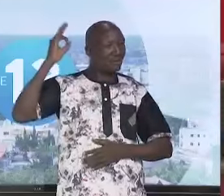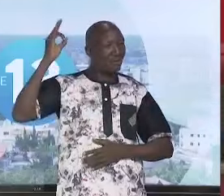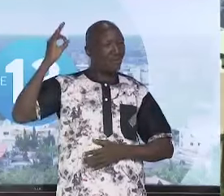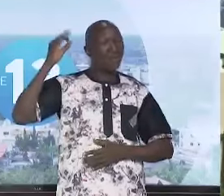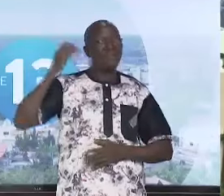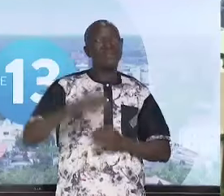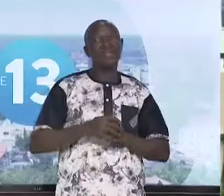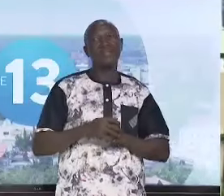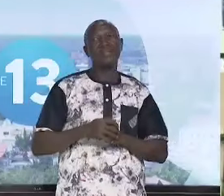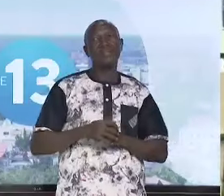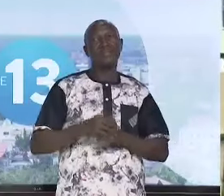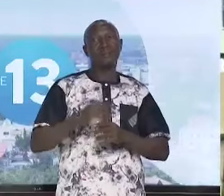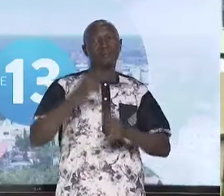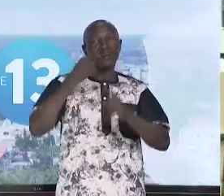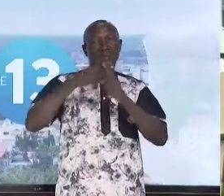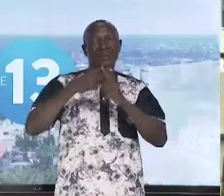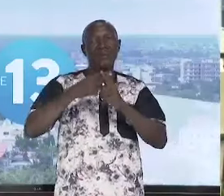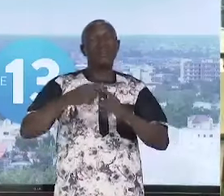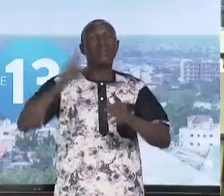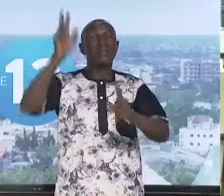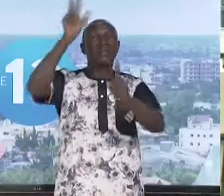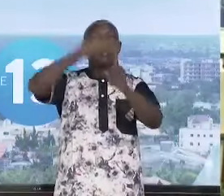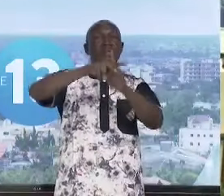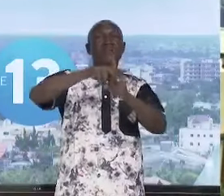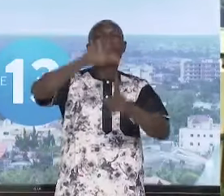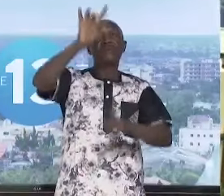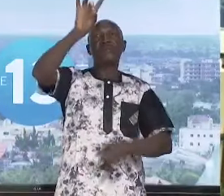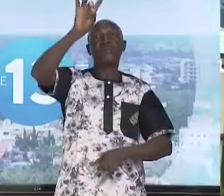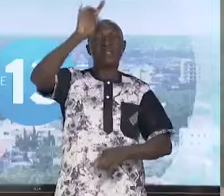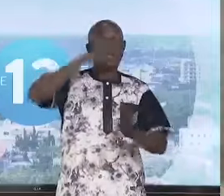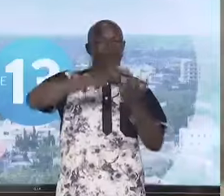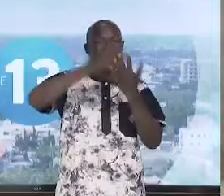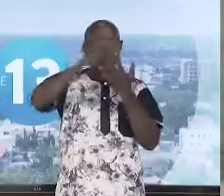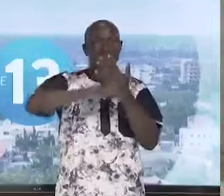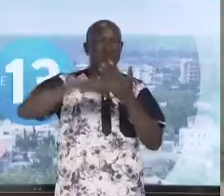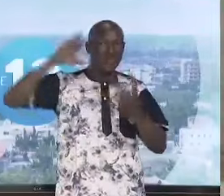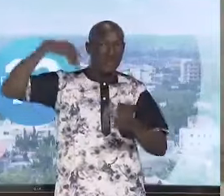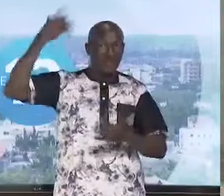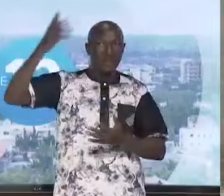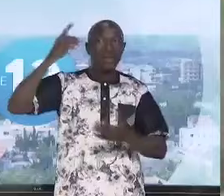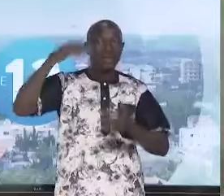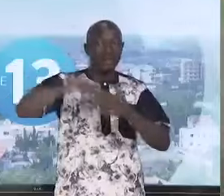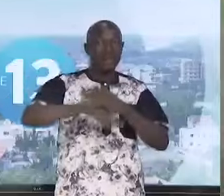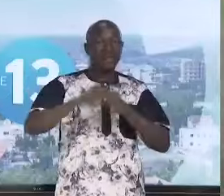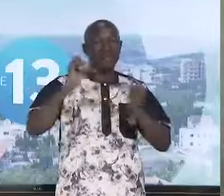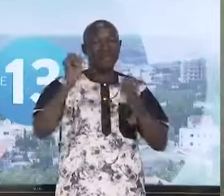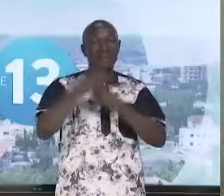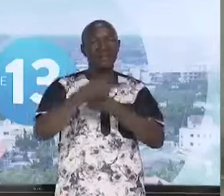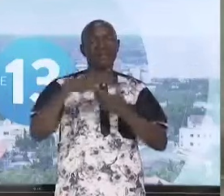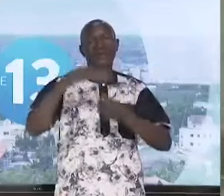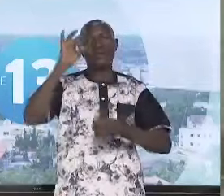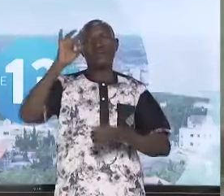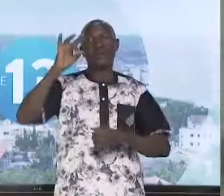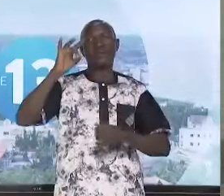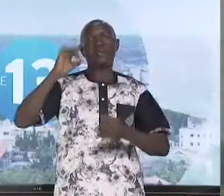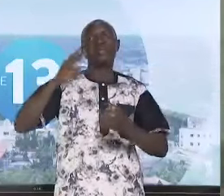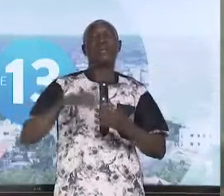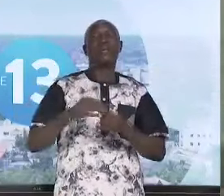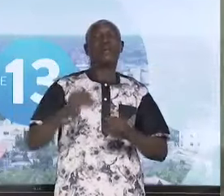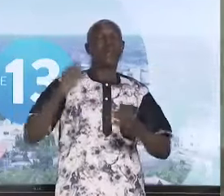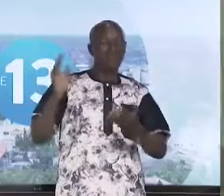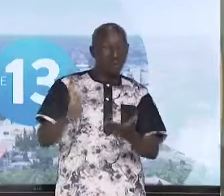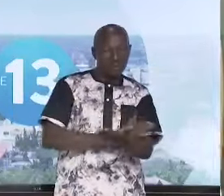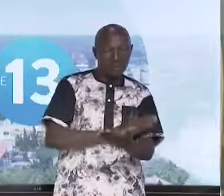l'extérieur. Rendez-vous donc le 8 mai prochain dans la salle des banquets de Ouaga 2000 pour la nuit des trophées de la musique au Burkina.